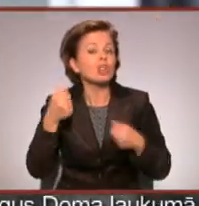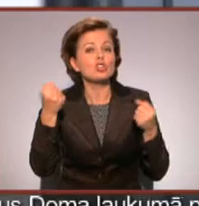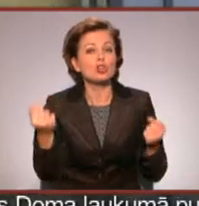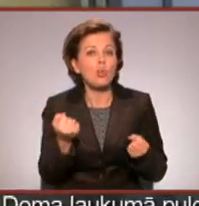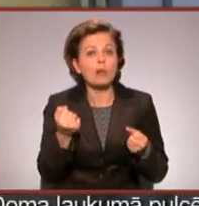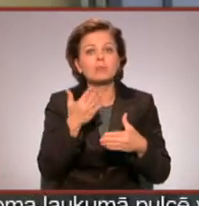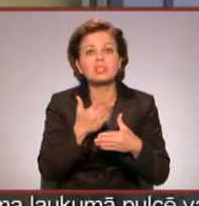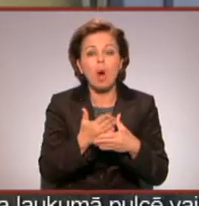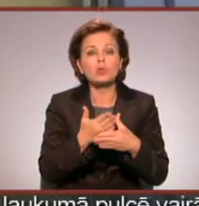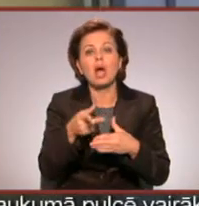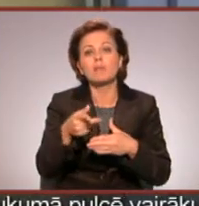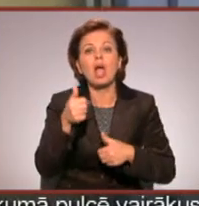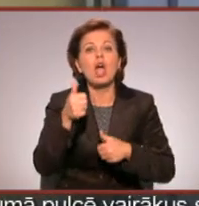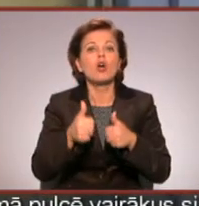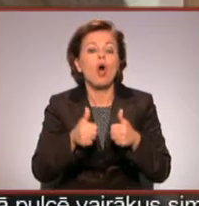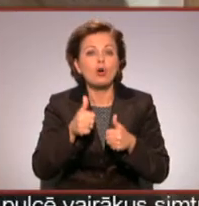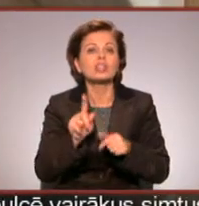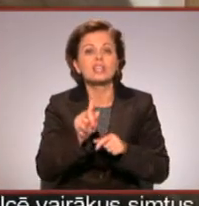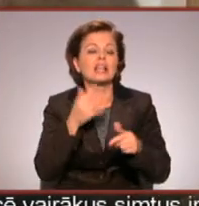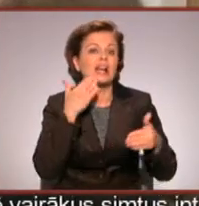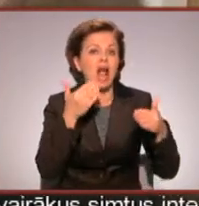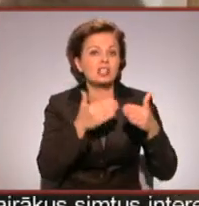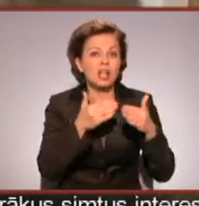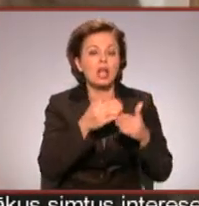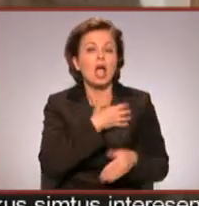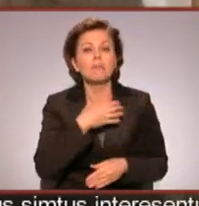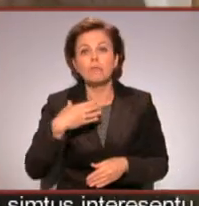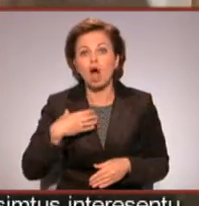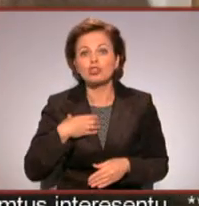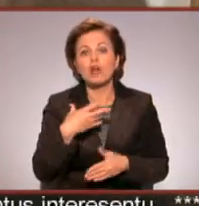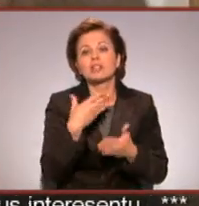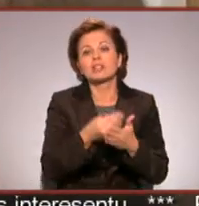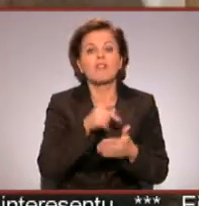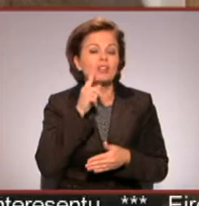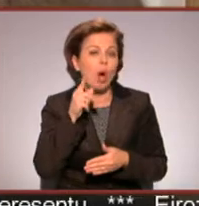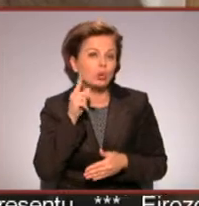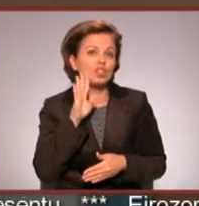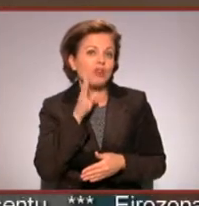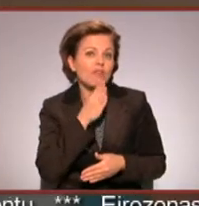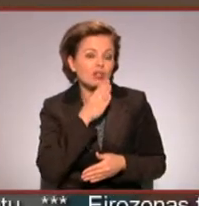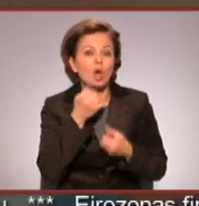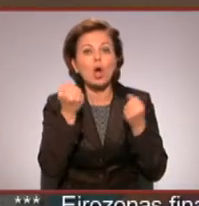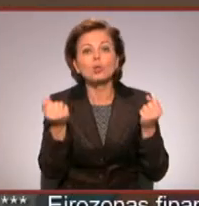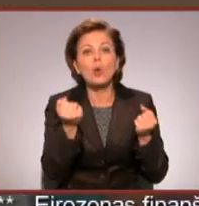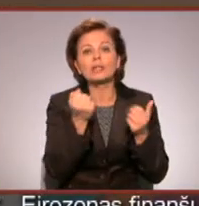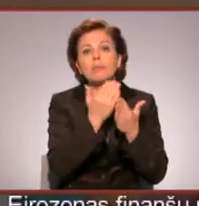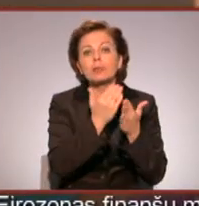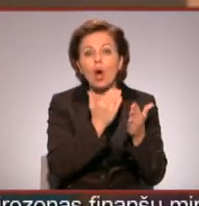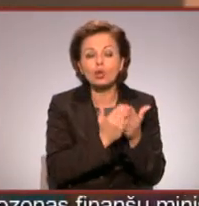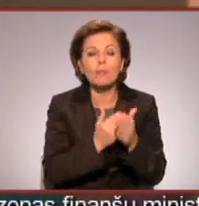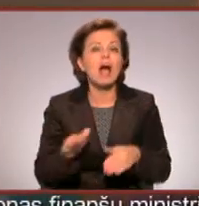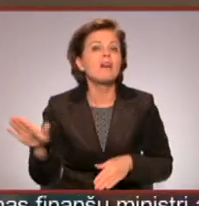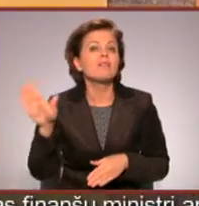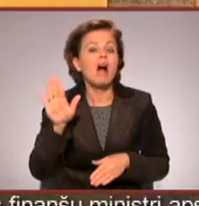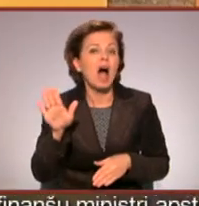ar savstarpējo konkurenci saskaras arī Rēzeknē. Arī šeit pašvaldībai ir sava jauniešu vasaras nodarbinātības programma. Nodarbinātības valsts